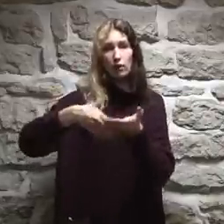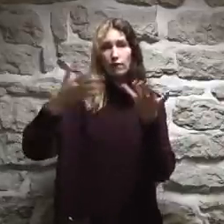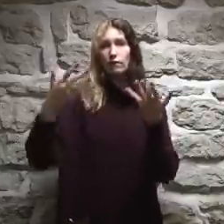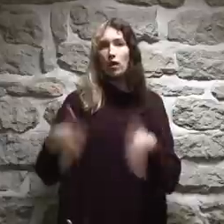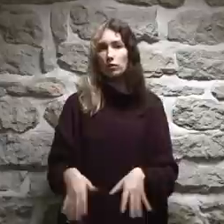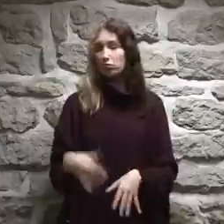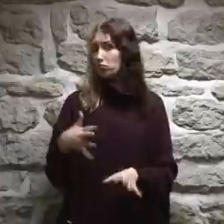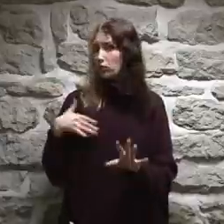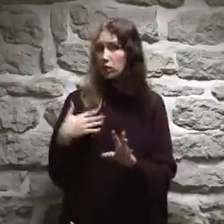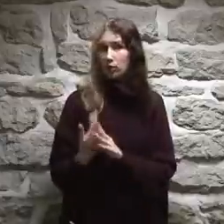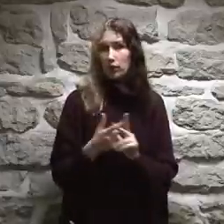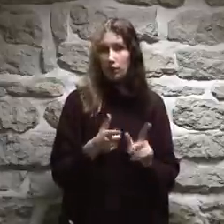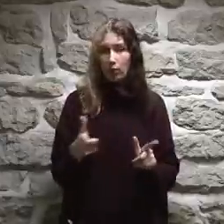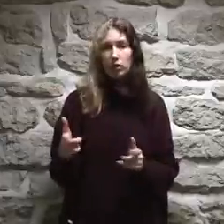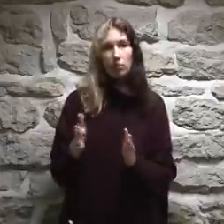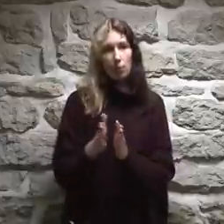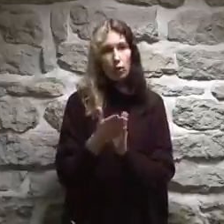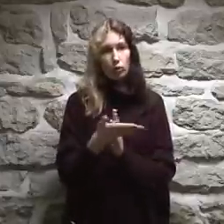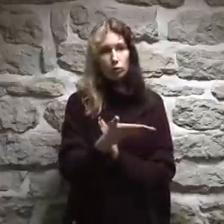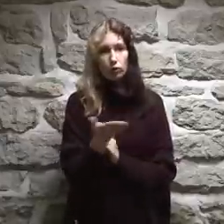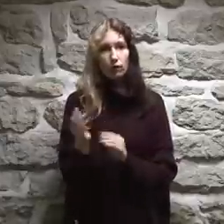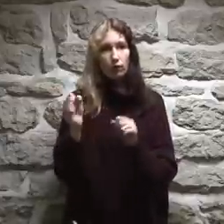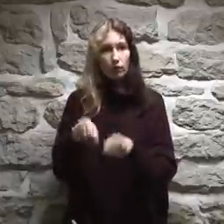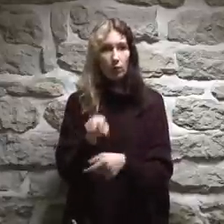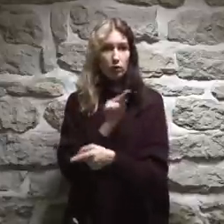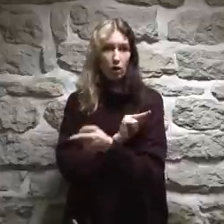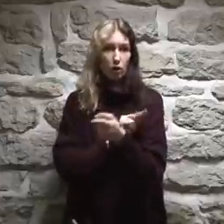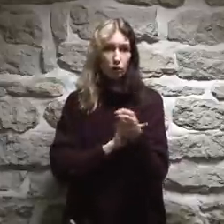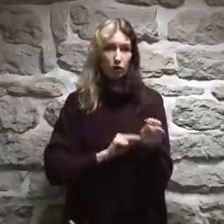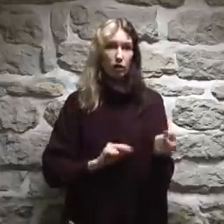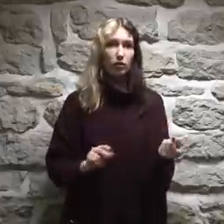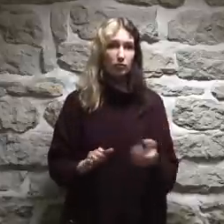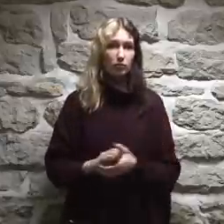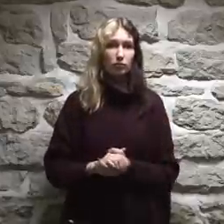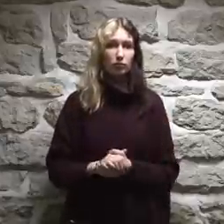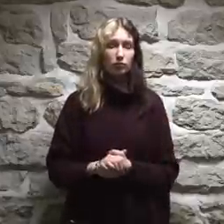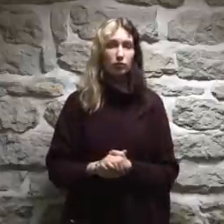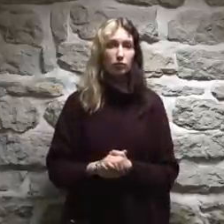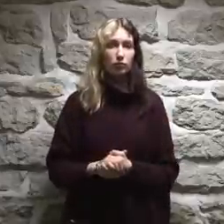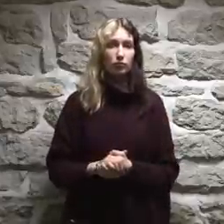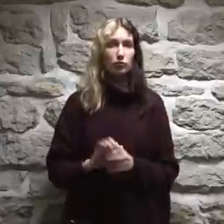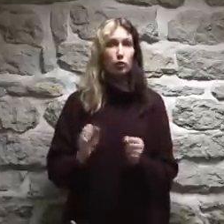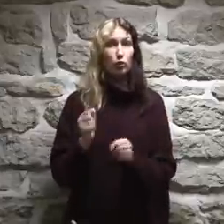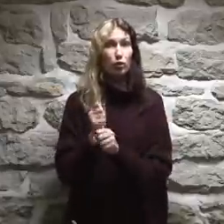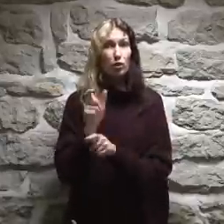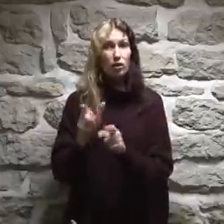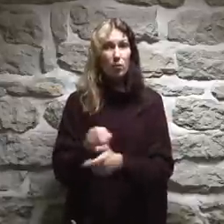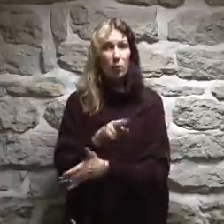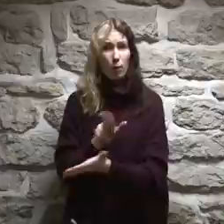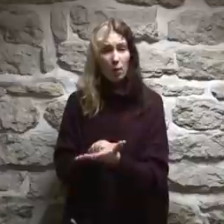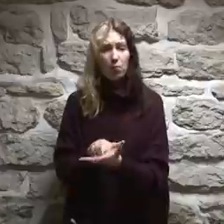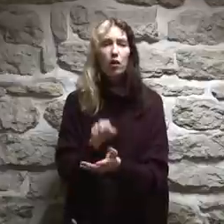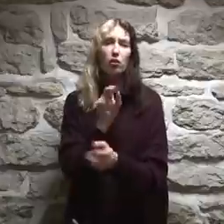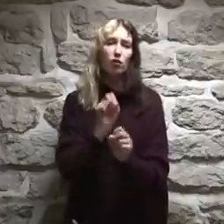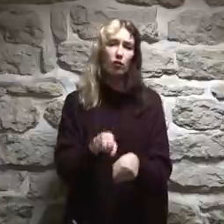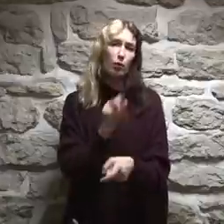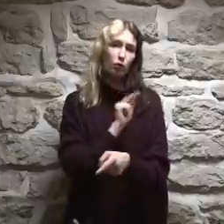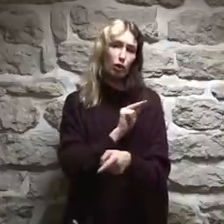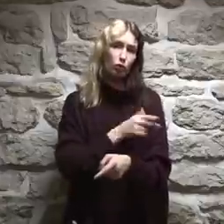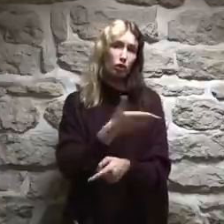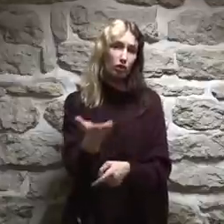on jätkuvalt valmis, nii et kasutage palun seda võimalust, kui te olete töötajatega hädas. Ja teine